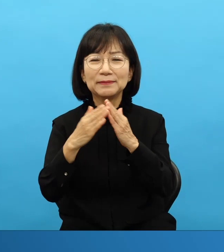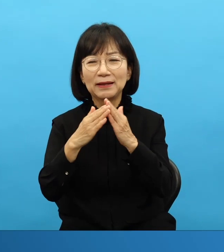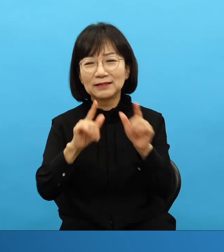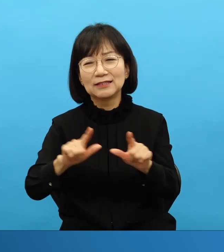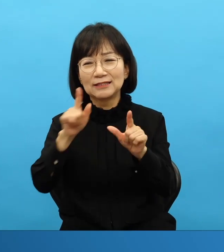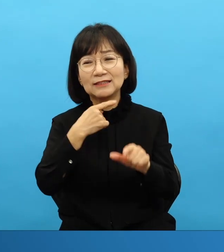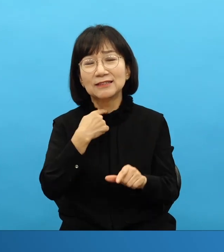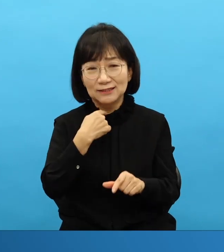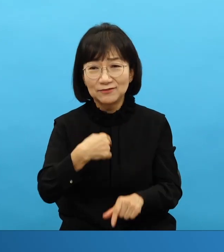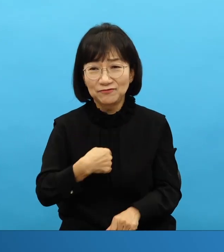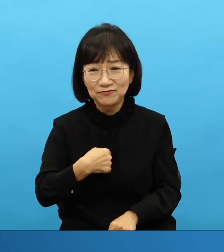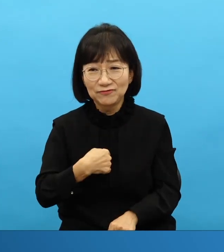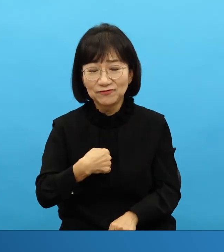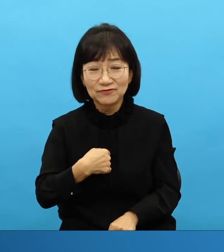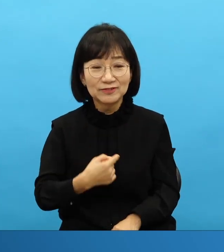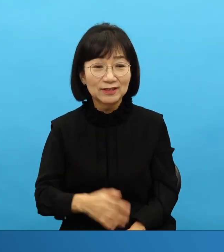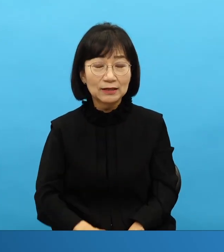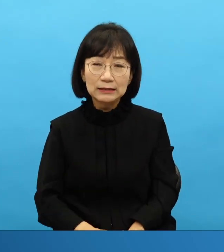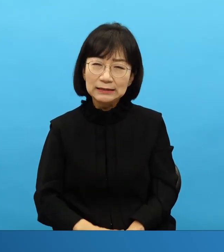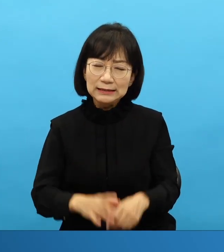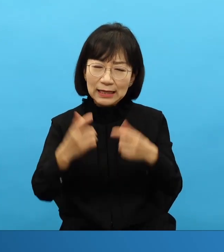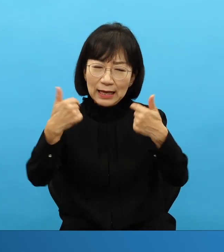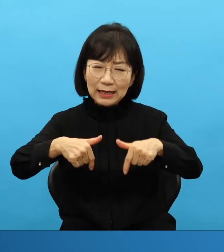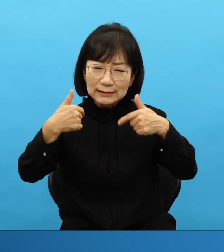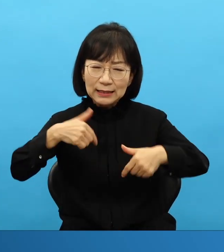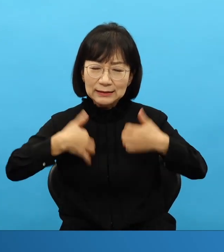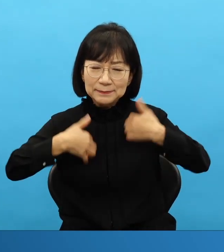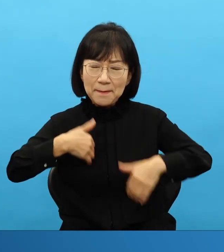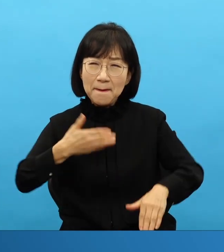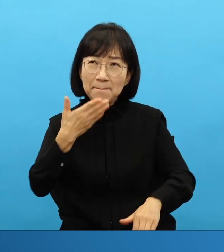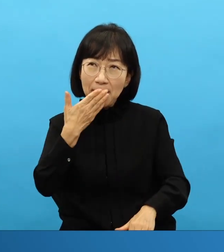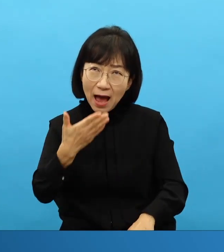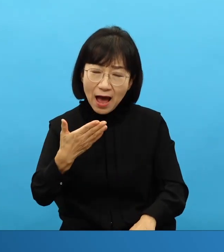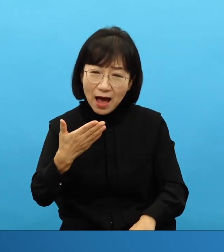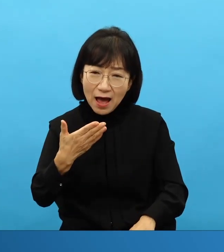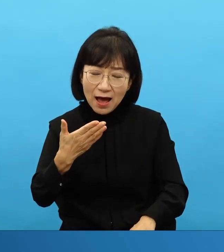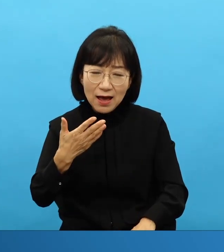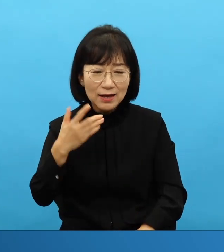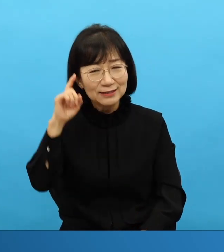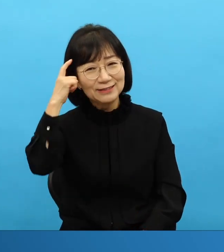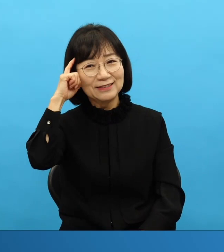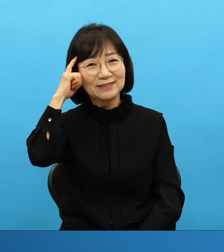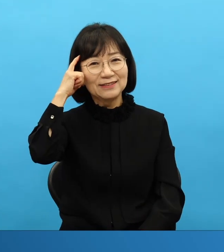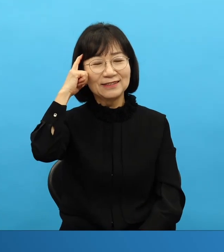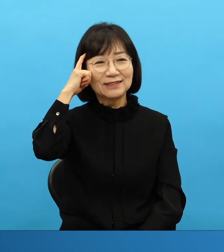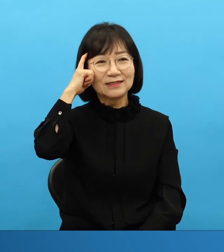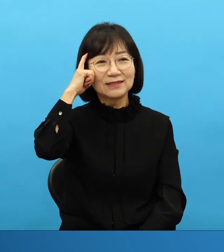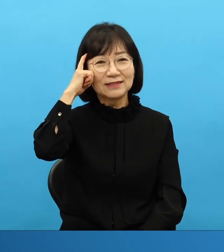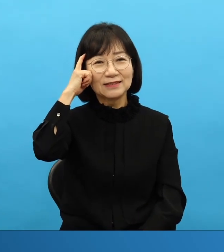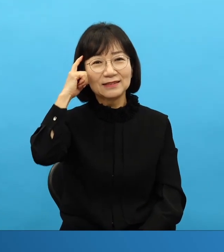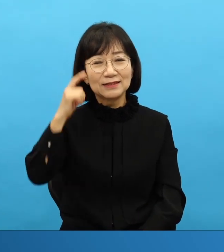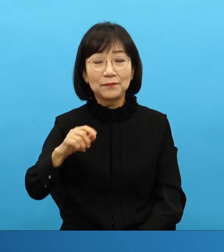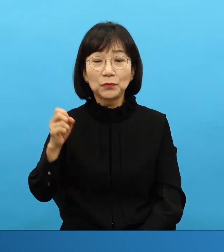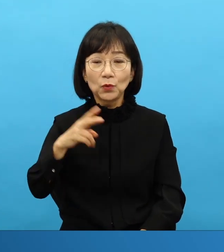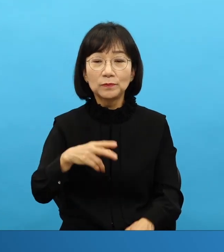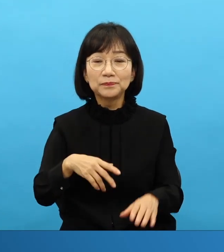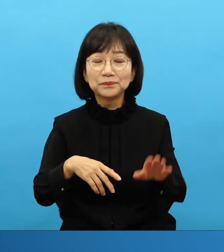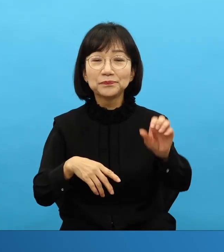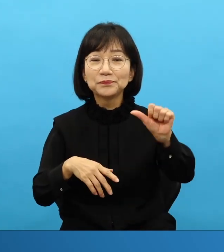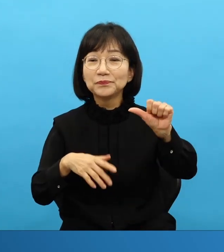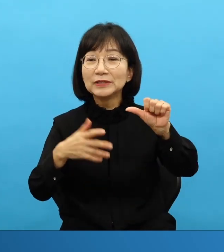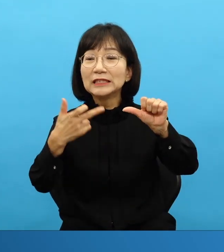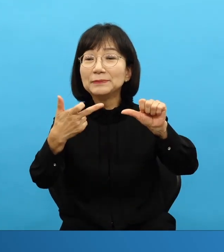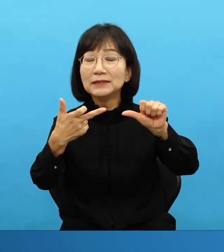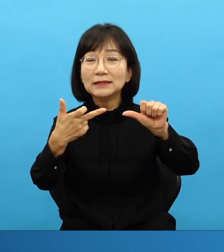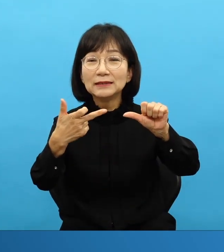差。 근데 항상 기쁨이 나타나겠냐는 거예요. 这样的话，能够有常常喜乐吗？ 17절 말씀 뭐죠? 17节里